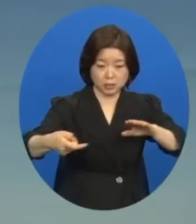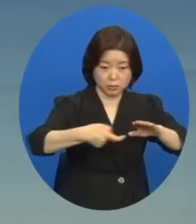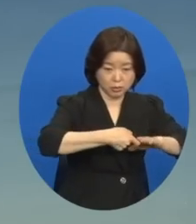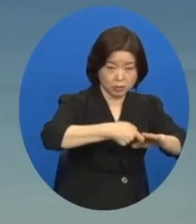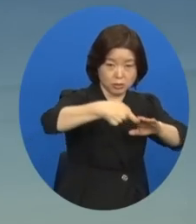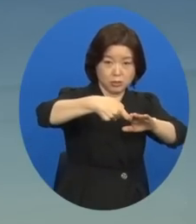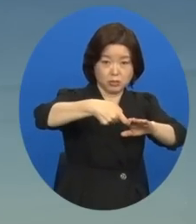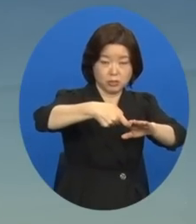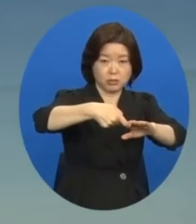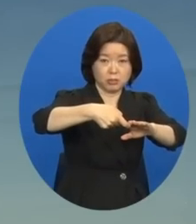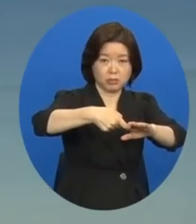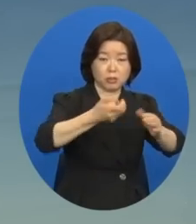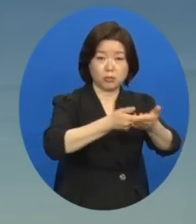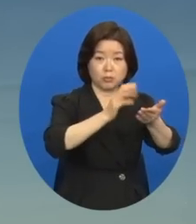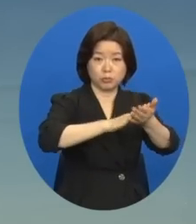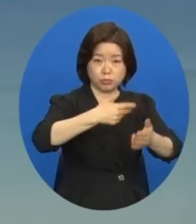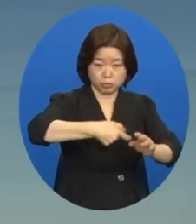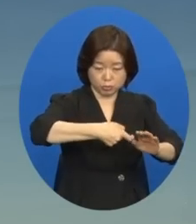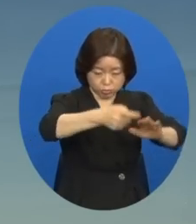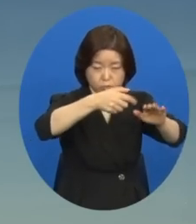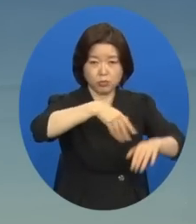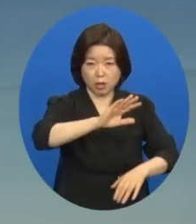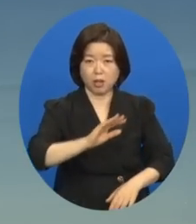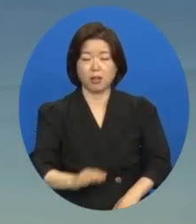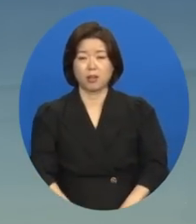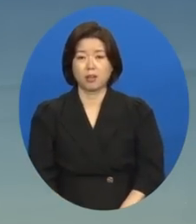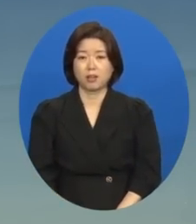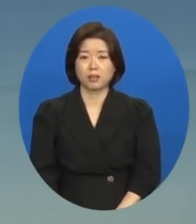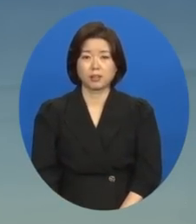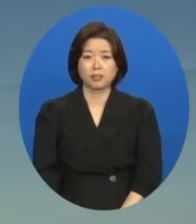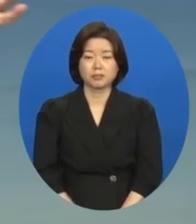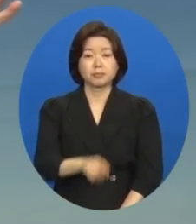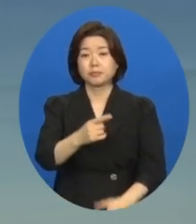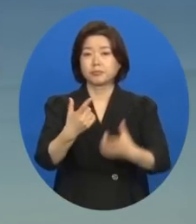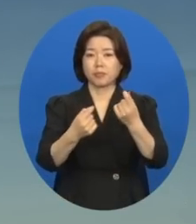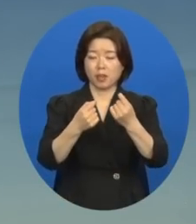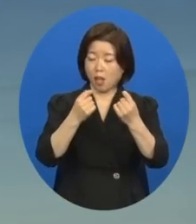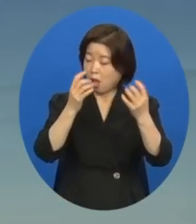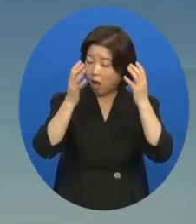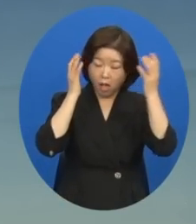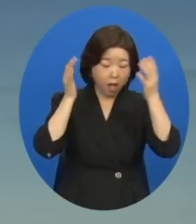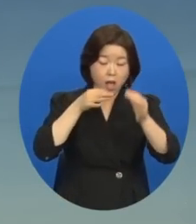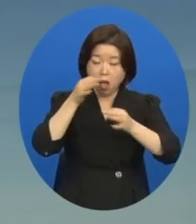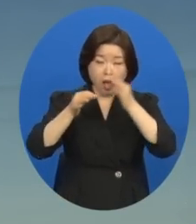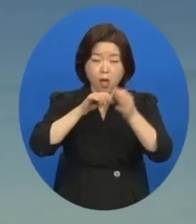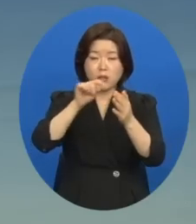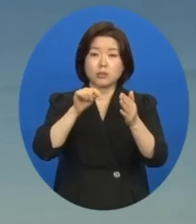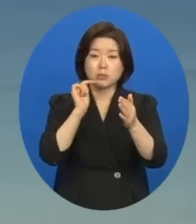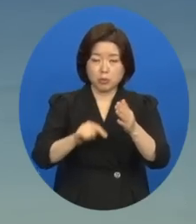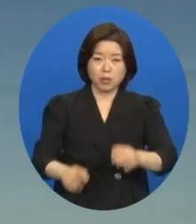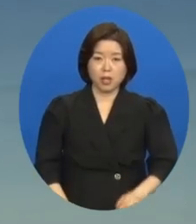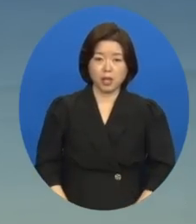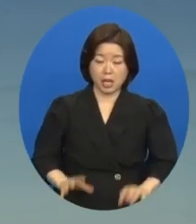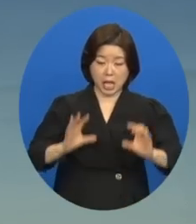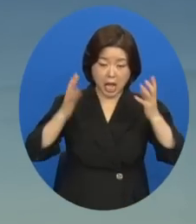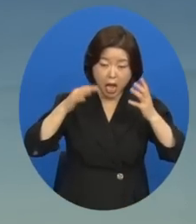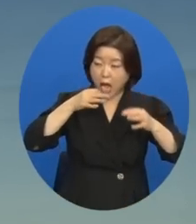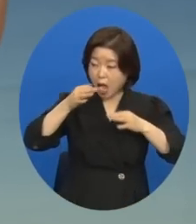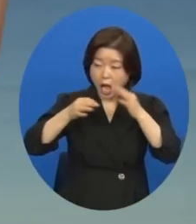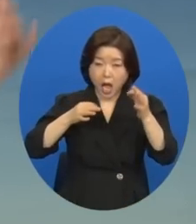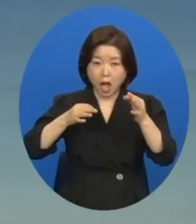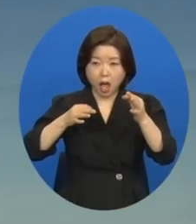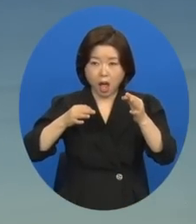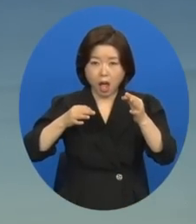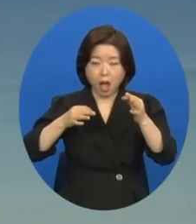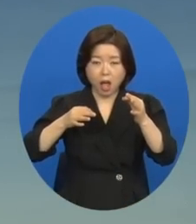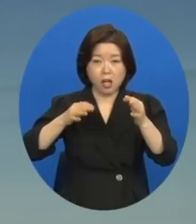들려서 수리받으러 끌려갈 수밖에 없었습니다. 그렇게 정신이 없고 소리 지르는 가운데 아이들도 소리를 지르다가 막